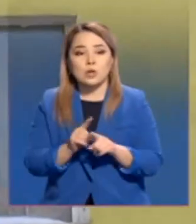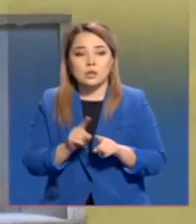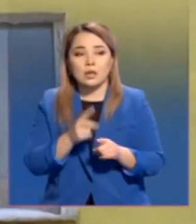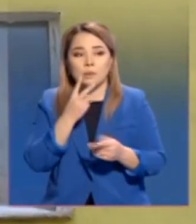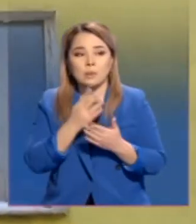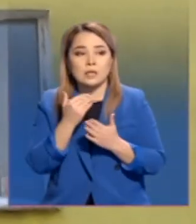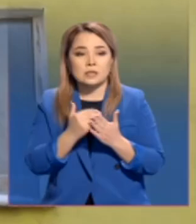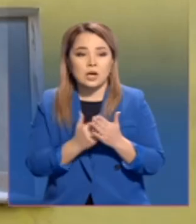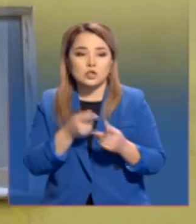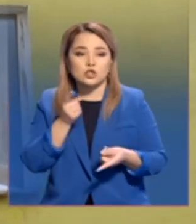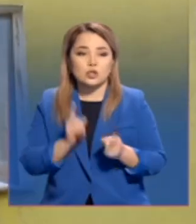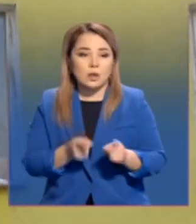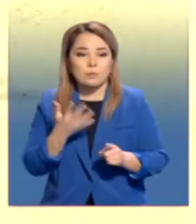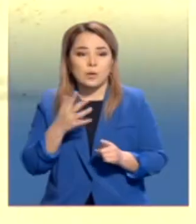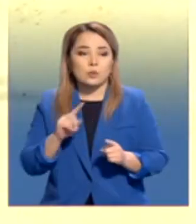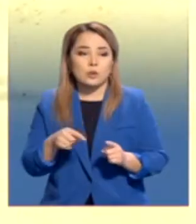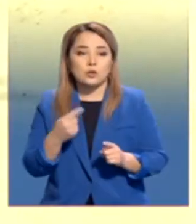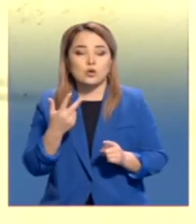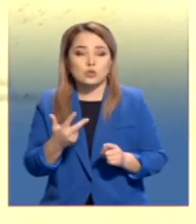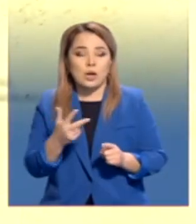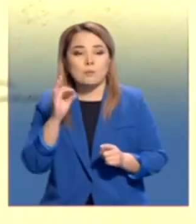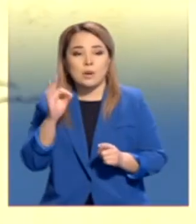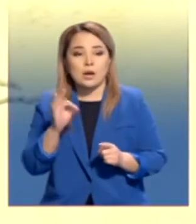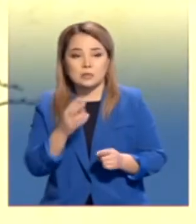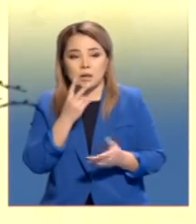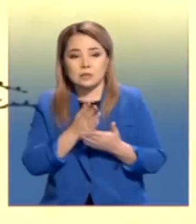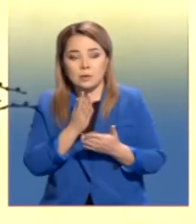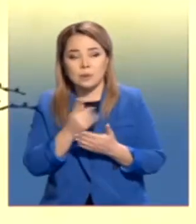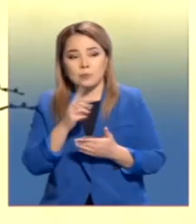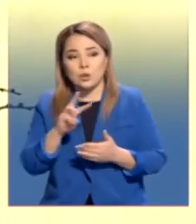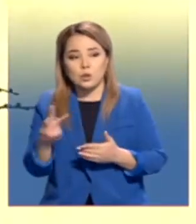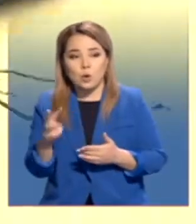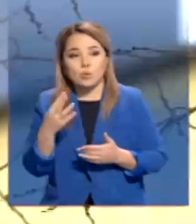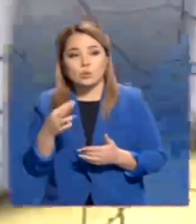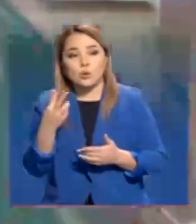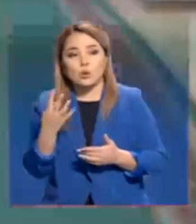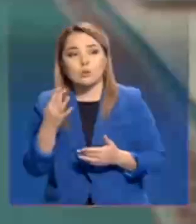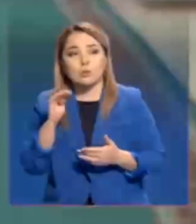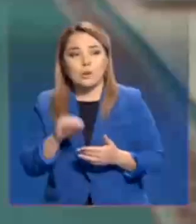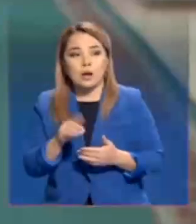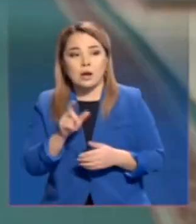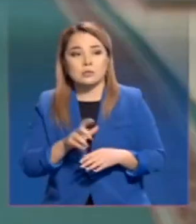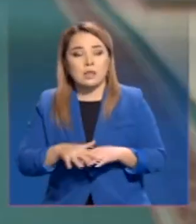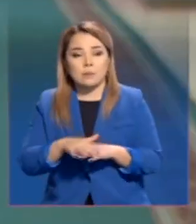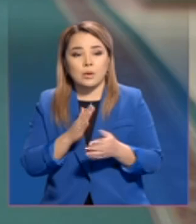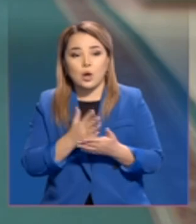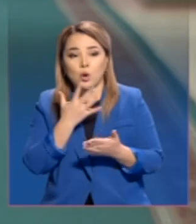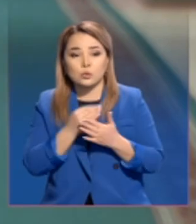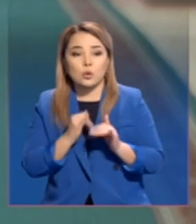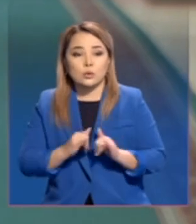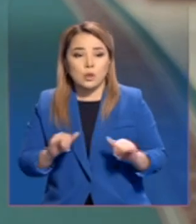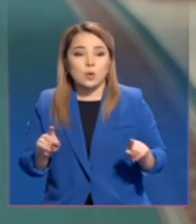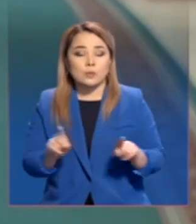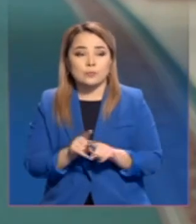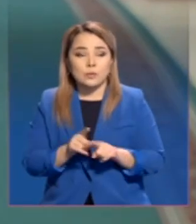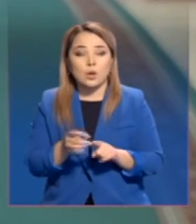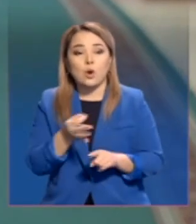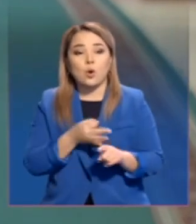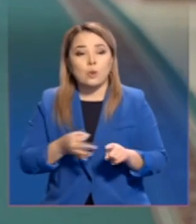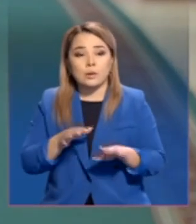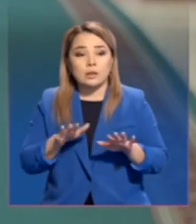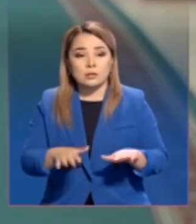ресми статистикада 5,3%-ға жетті делінген, ол 1,034,000 адам. Ең көп таралған